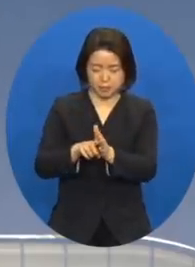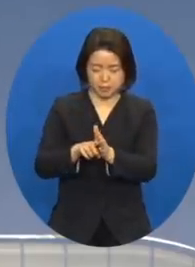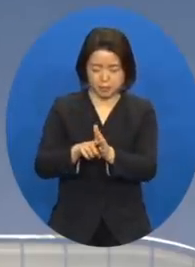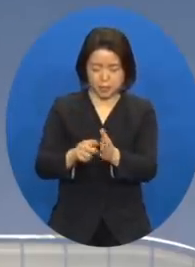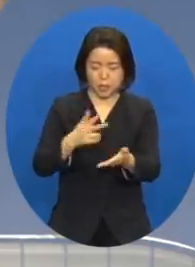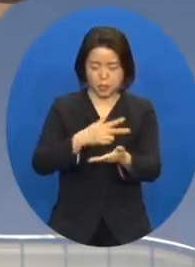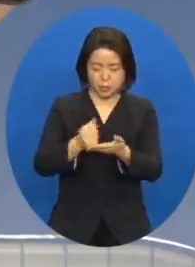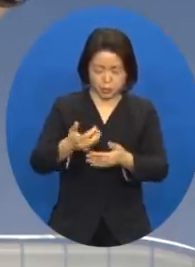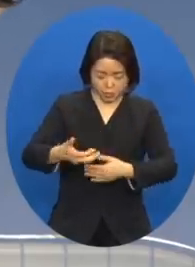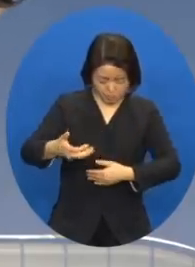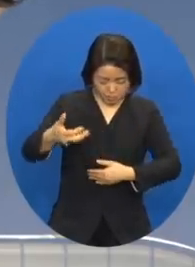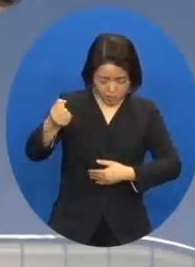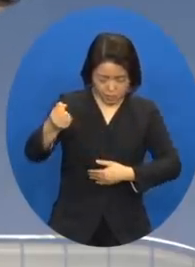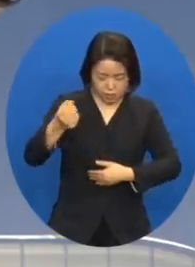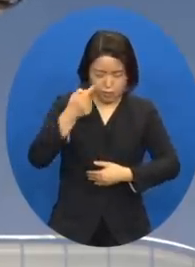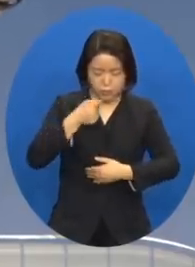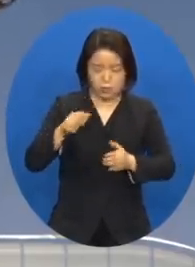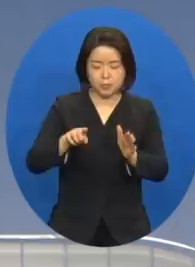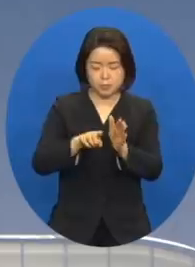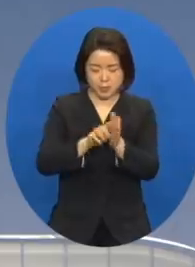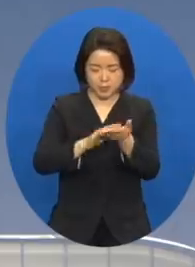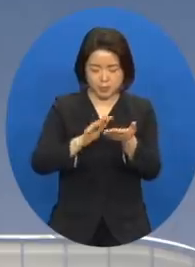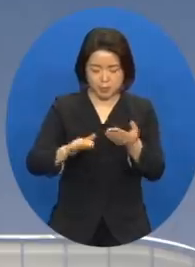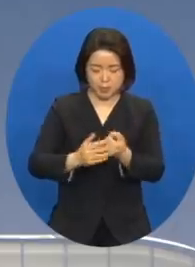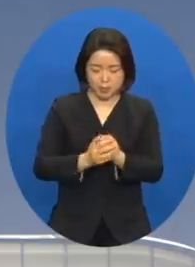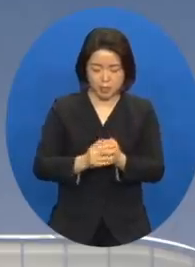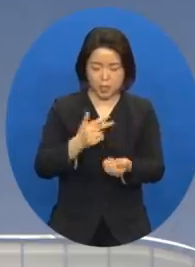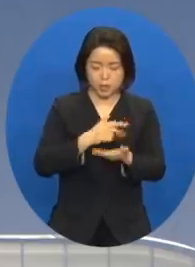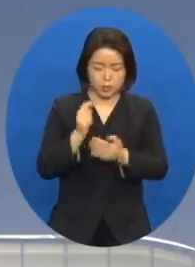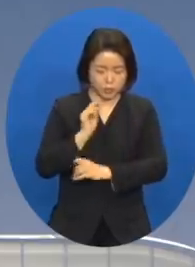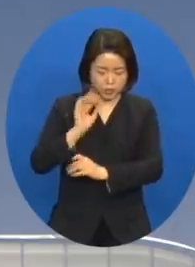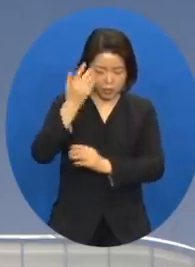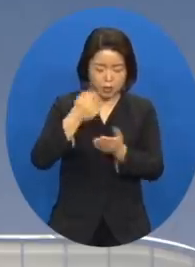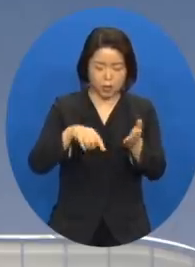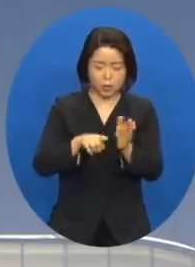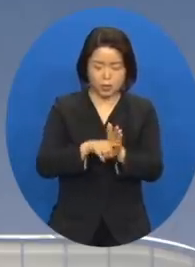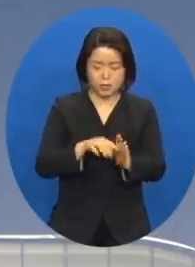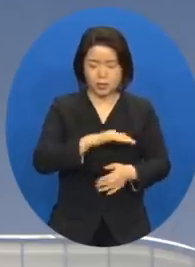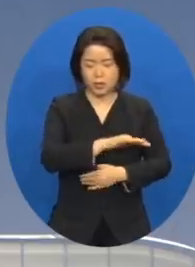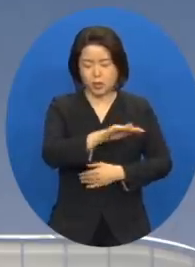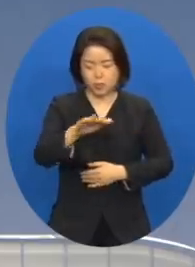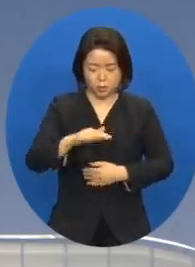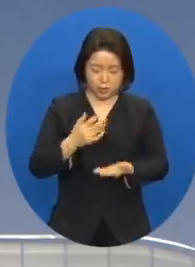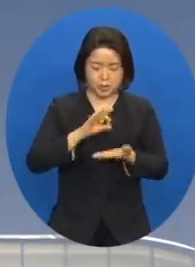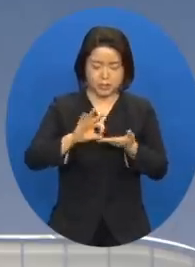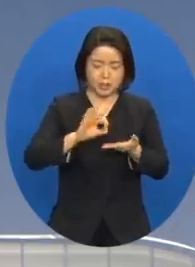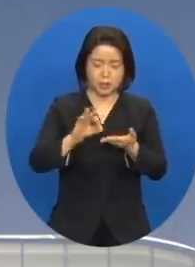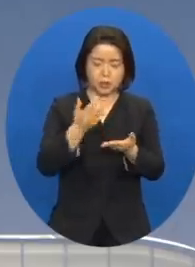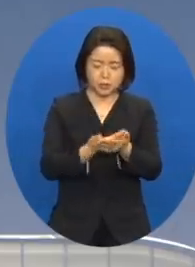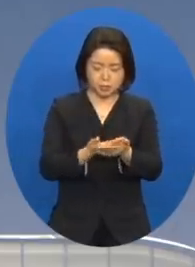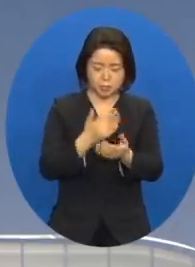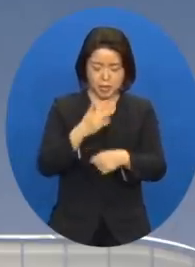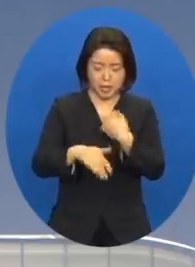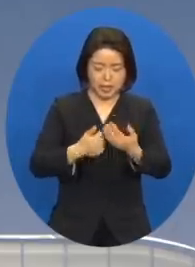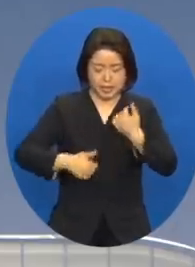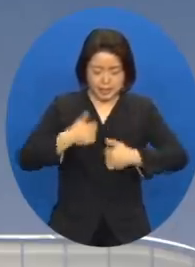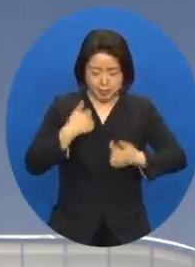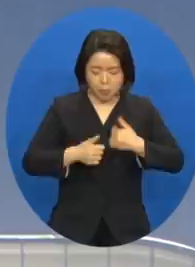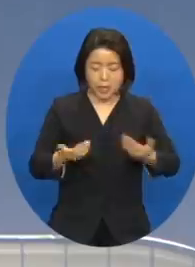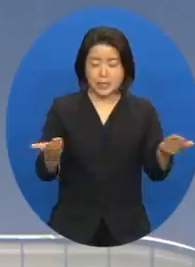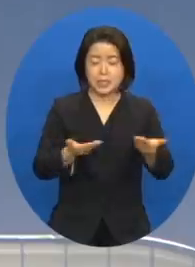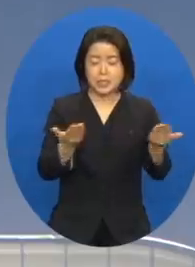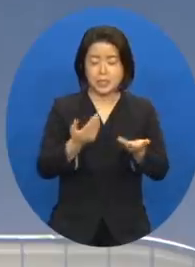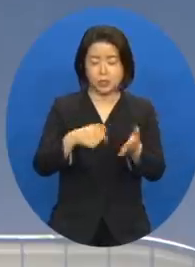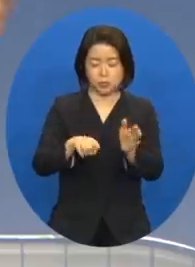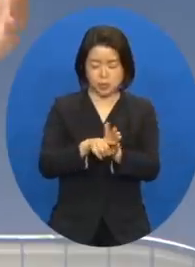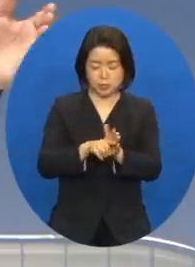주님이 받아주신 줄 믿습니다. 주의 영광을 위하여 저들을 사용하소서. 하나님의 기뻐하는 일을 위하여